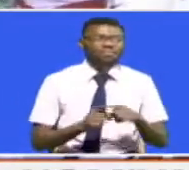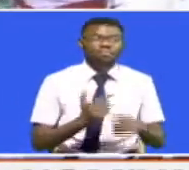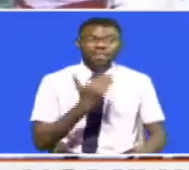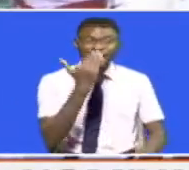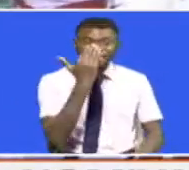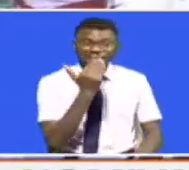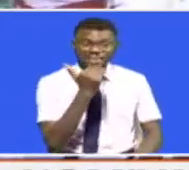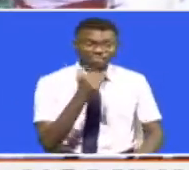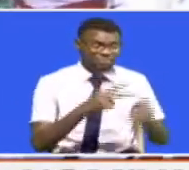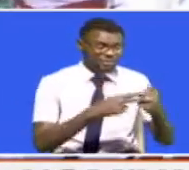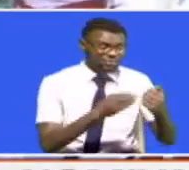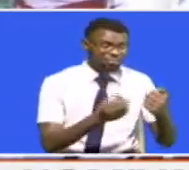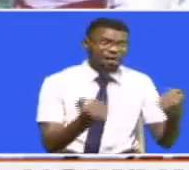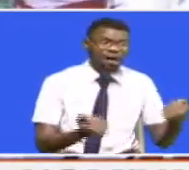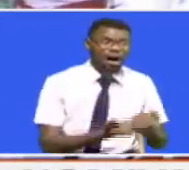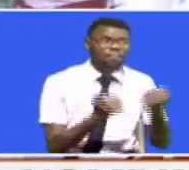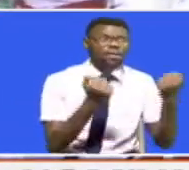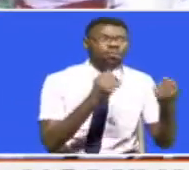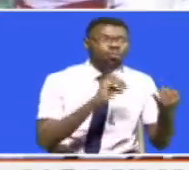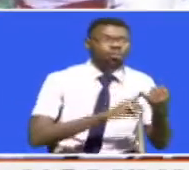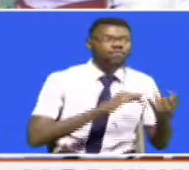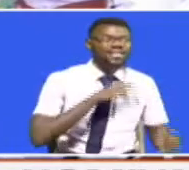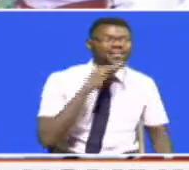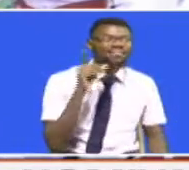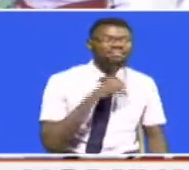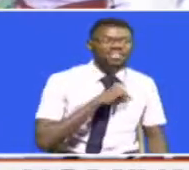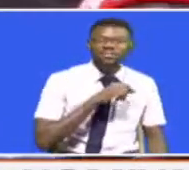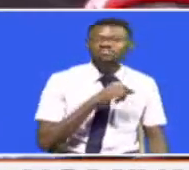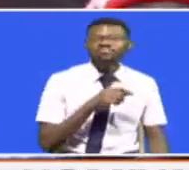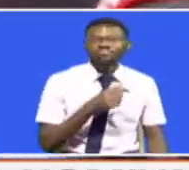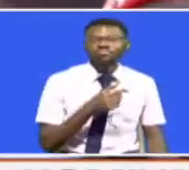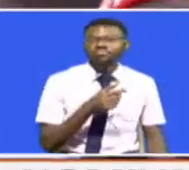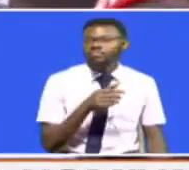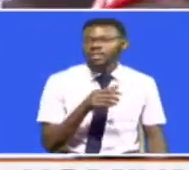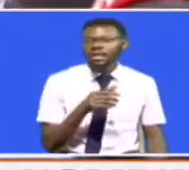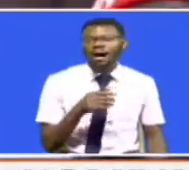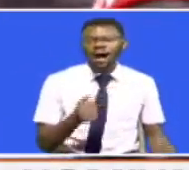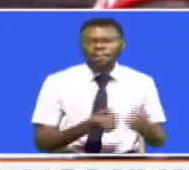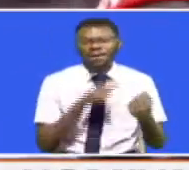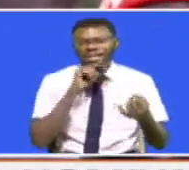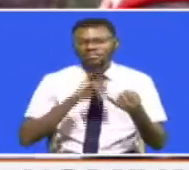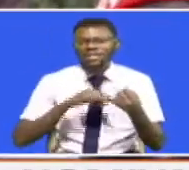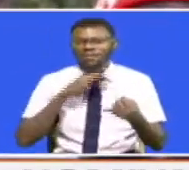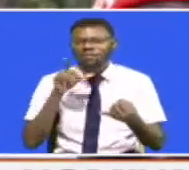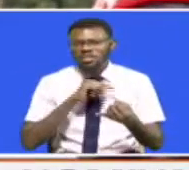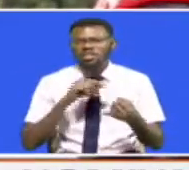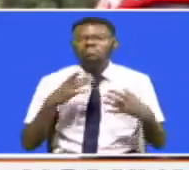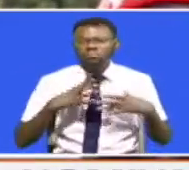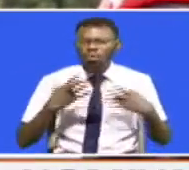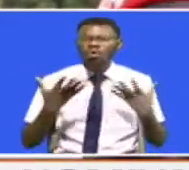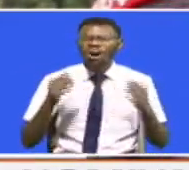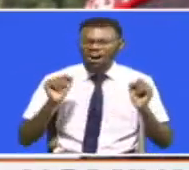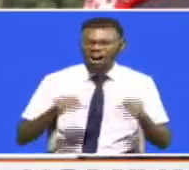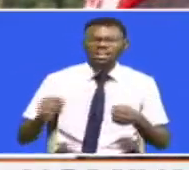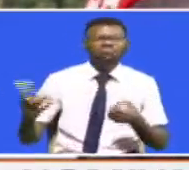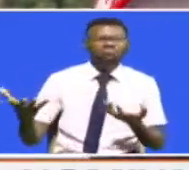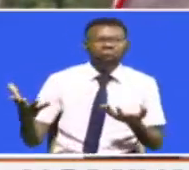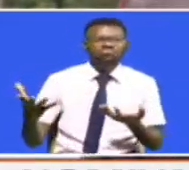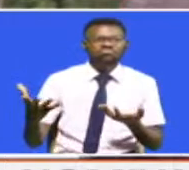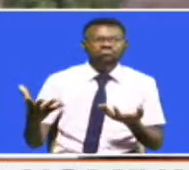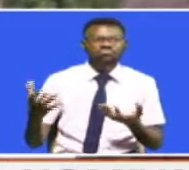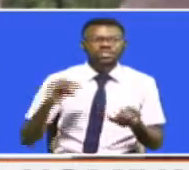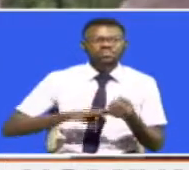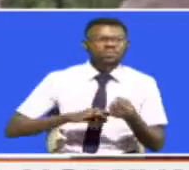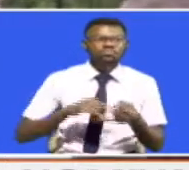ya mjane kufiliwa na mumewe, unaruhusiwa kumrithi mjane huyo. The church has no problem with the polygamy.